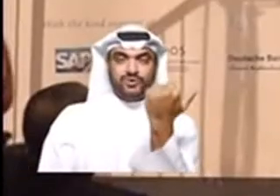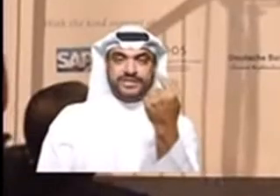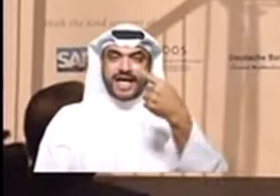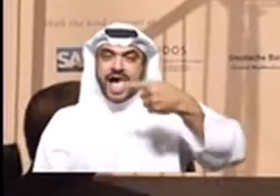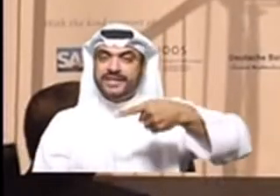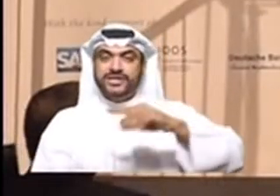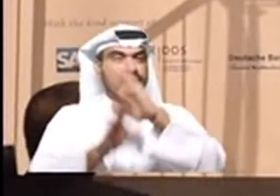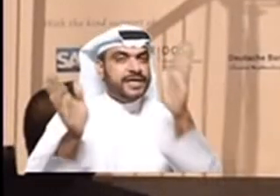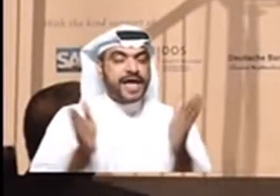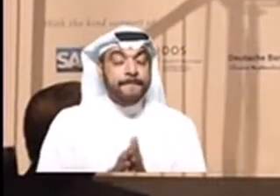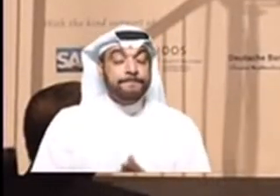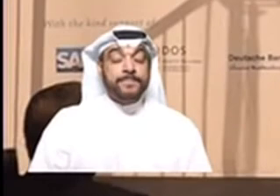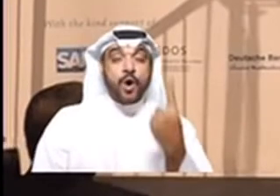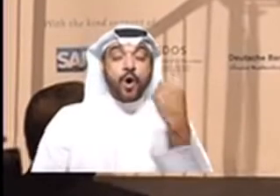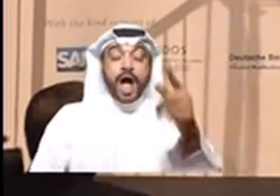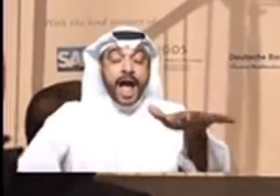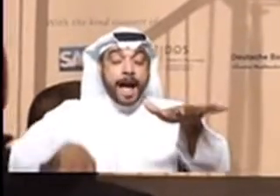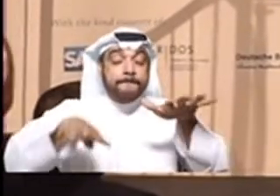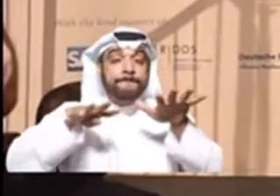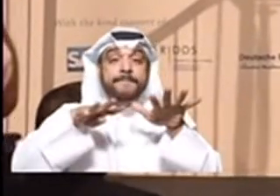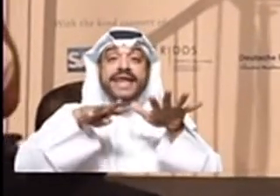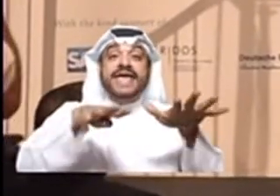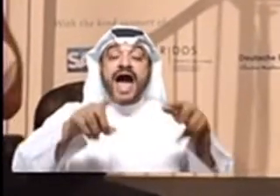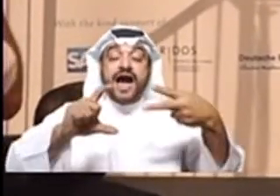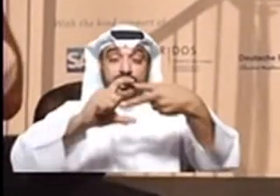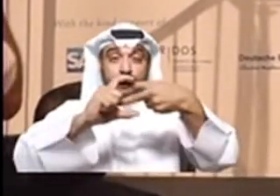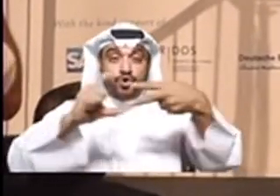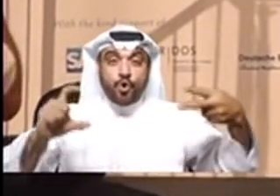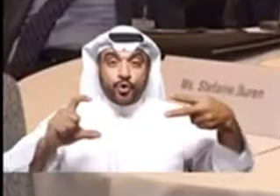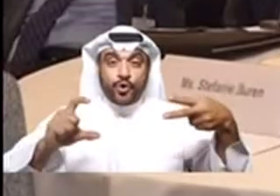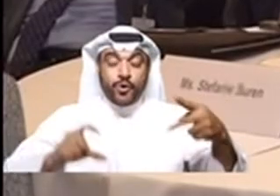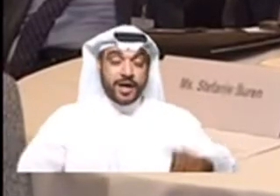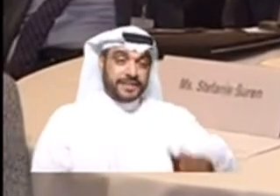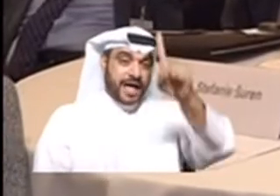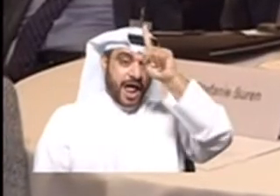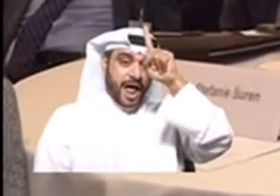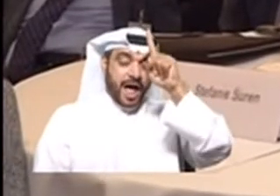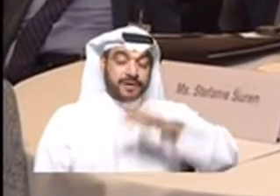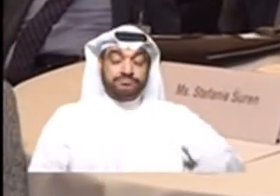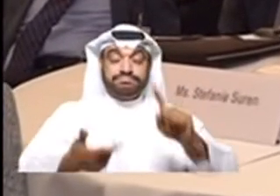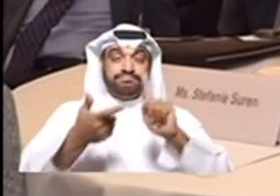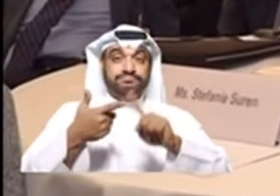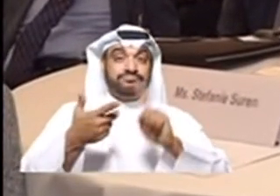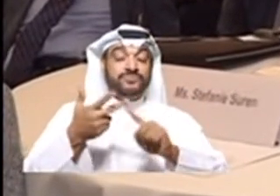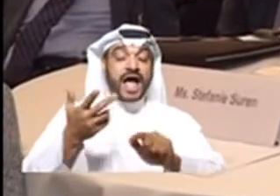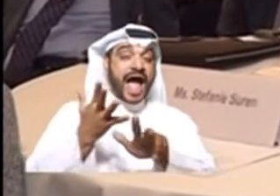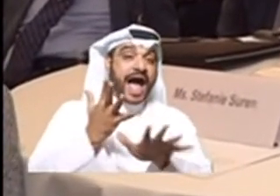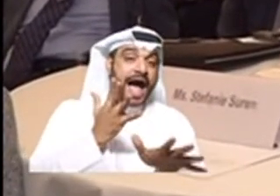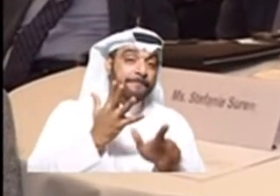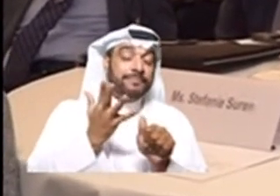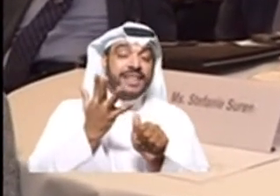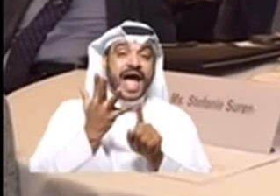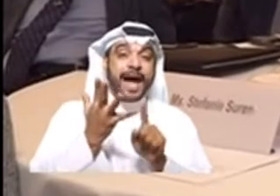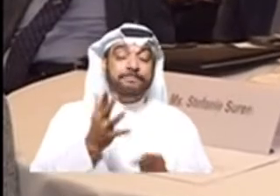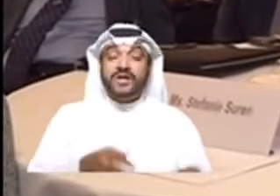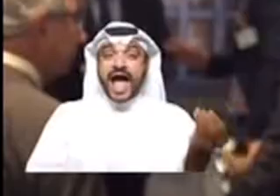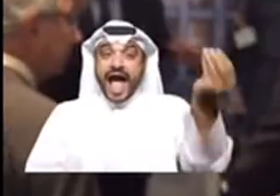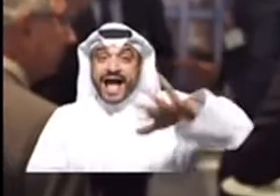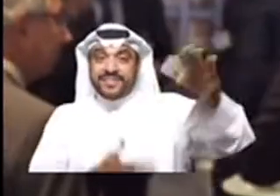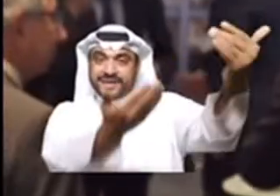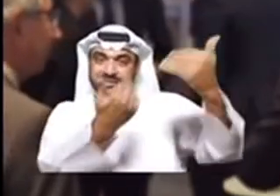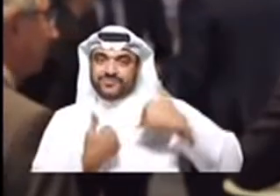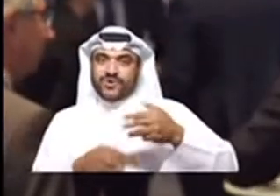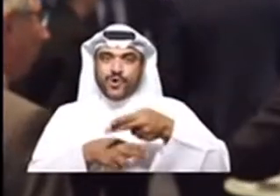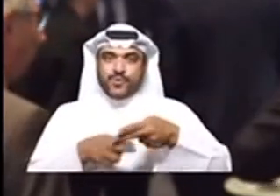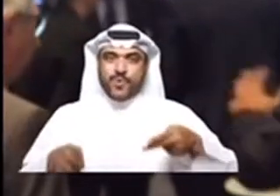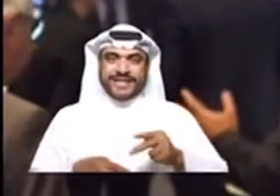نحو 1.5 مليار يورو، ما يجعل ألمانيا خامس أكبر دولة مصدرة إلى الكويت.